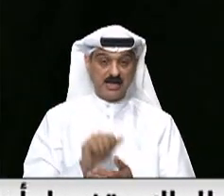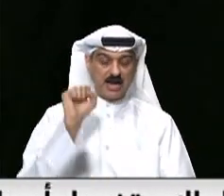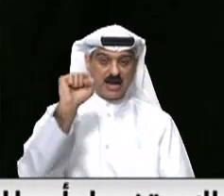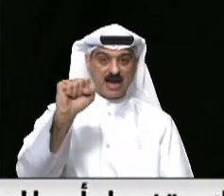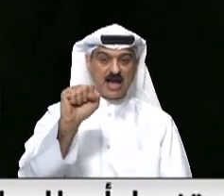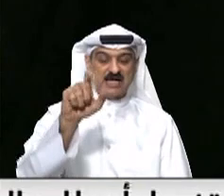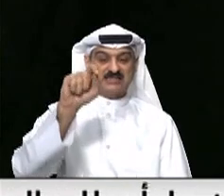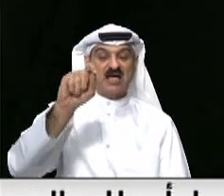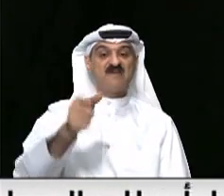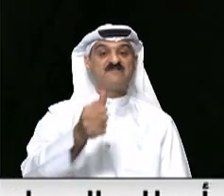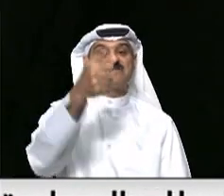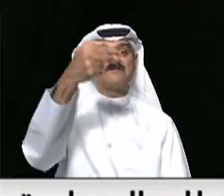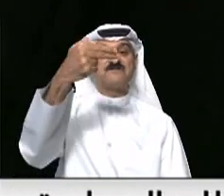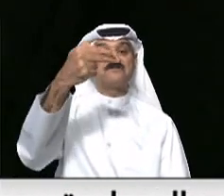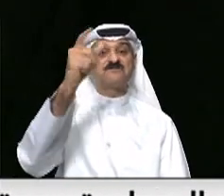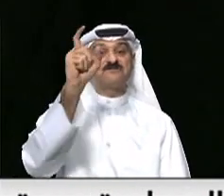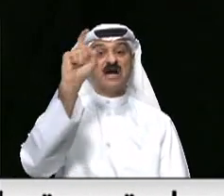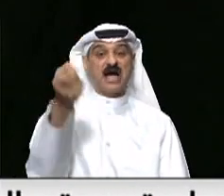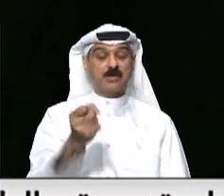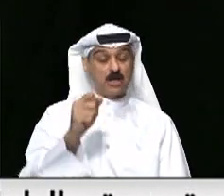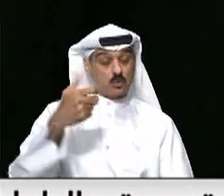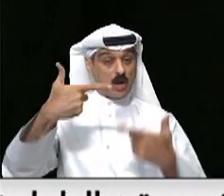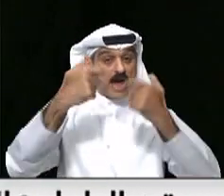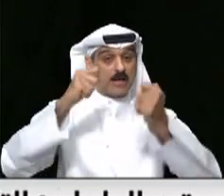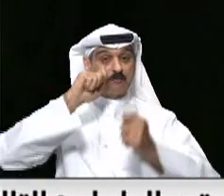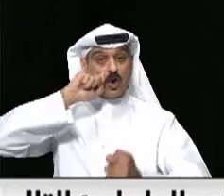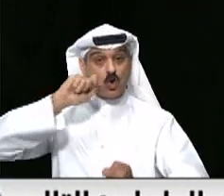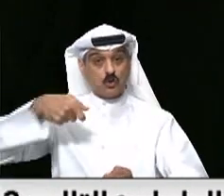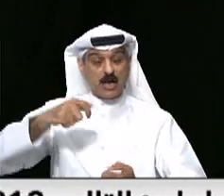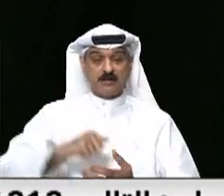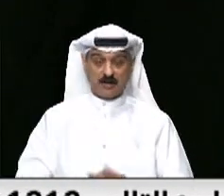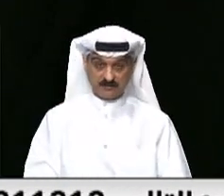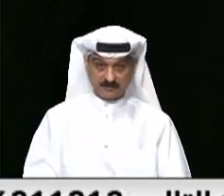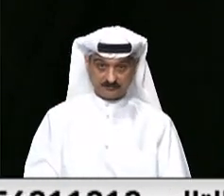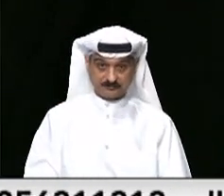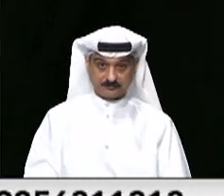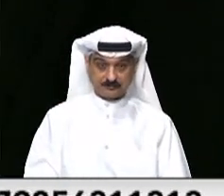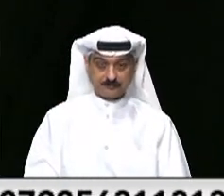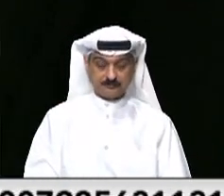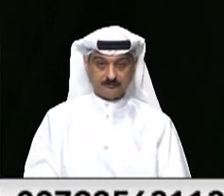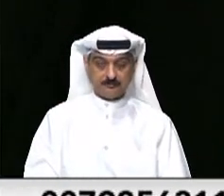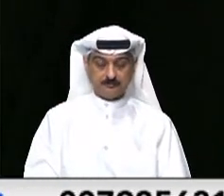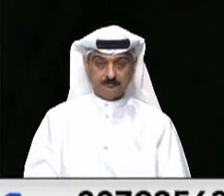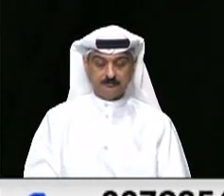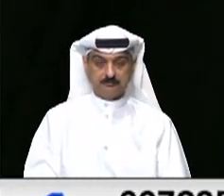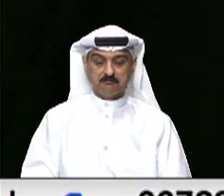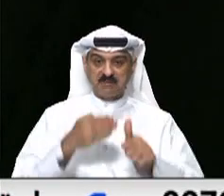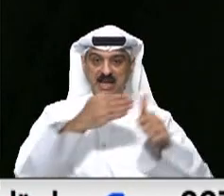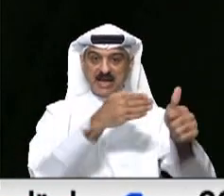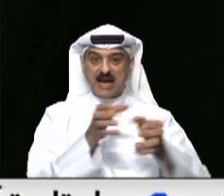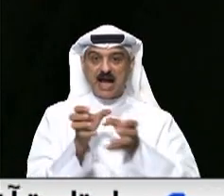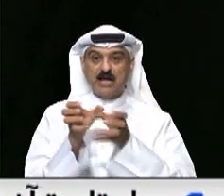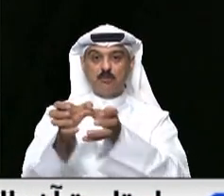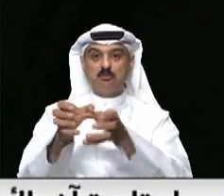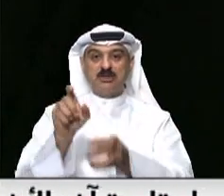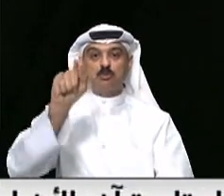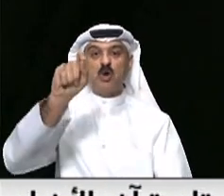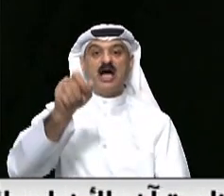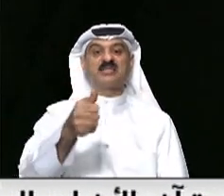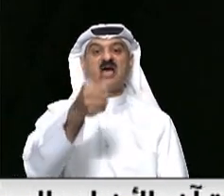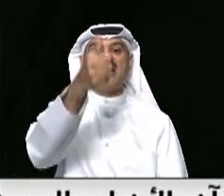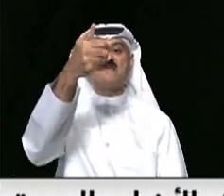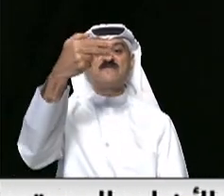الشأن الروسي والحرب في أوكرانيا. ثريا، إعلان قائد مجموعة فاغنر أو